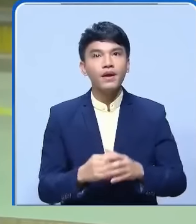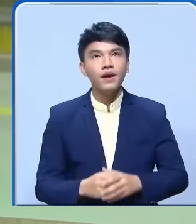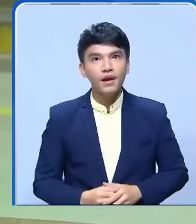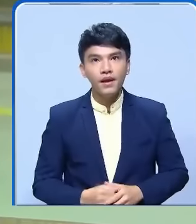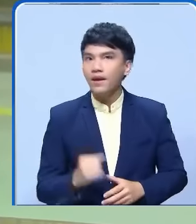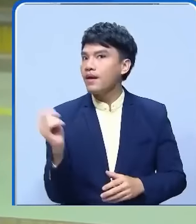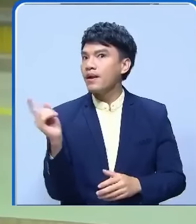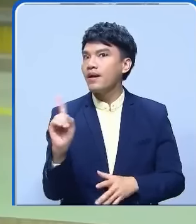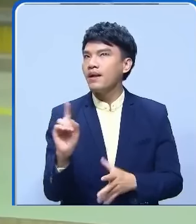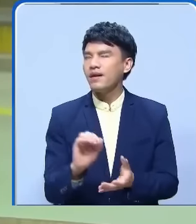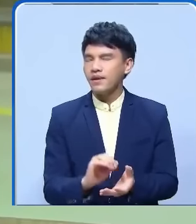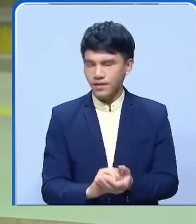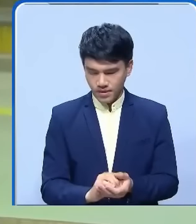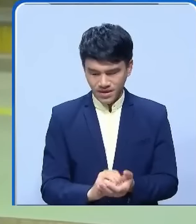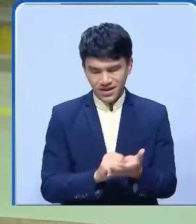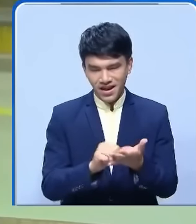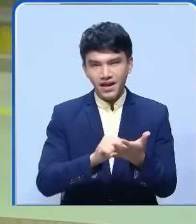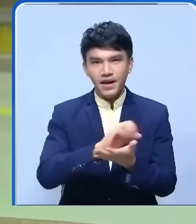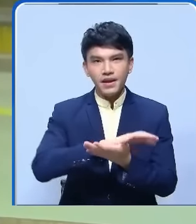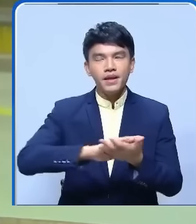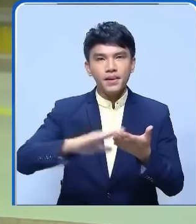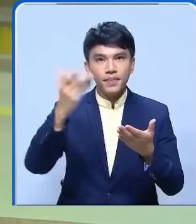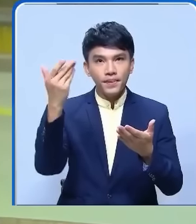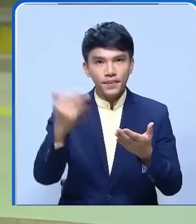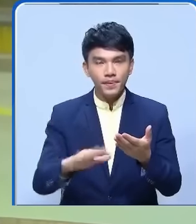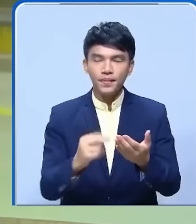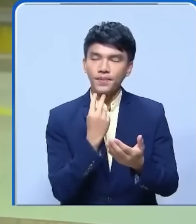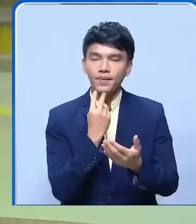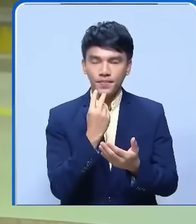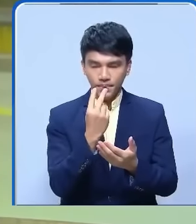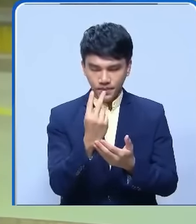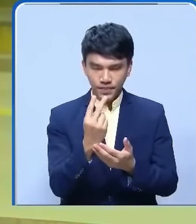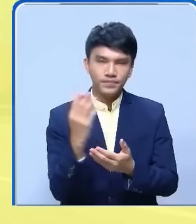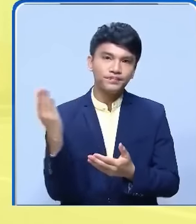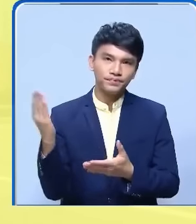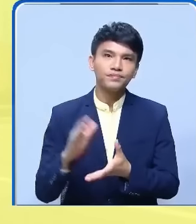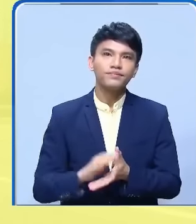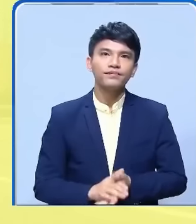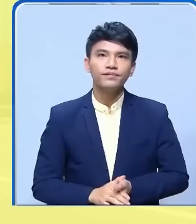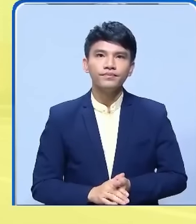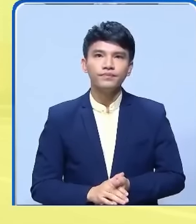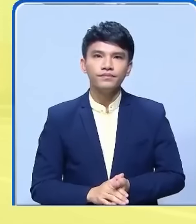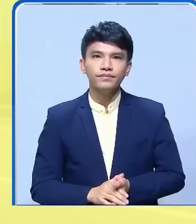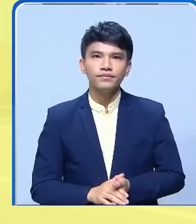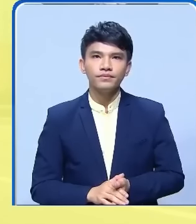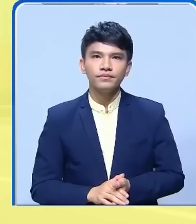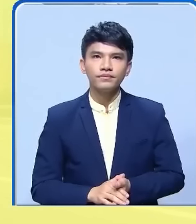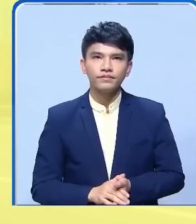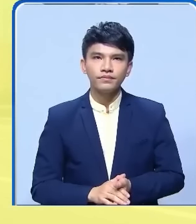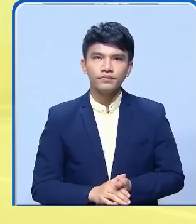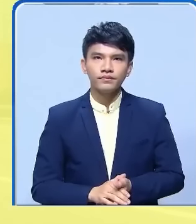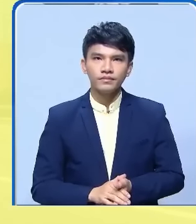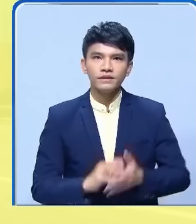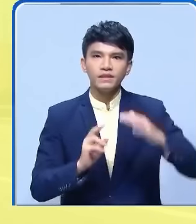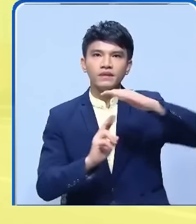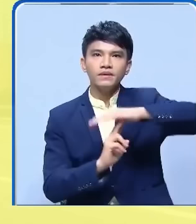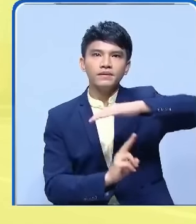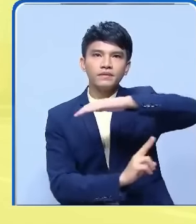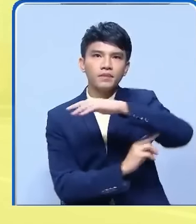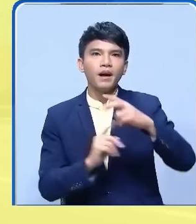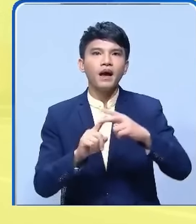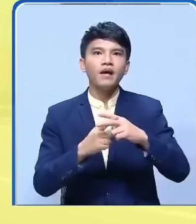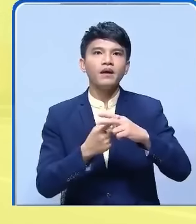าขึ้นก็ถูกแก้ไขแล้วนะคะพาคุณผู้ชมไปดูเรื่องนี้กันเลยค่ะ ป้ายตรงจุดซ่อมสะพานที่ไม่อาจเข้